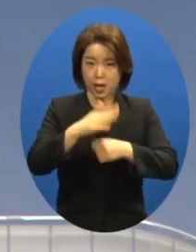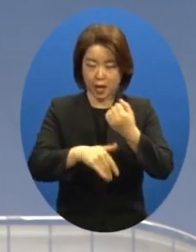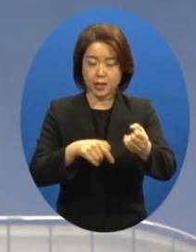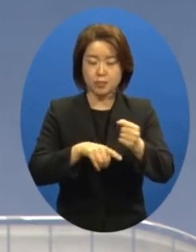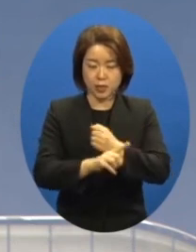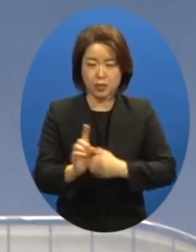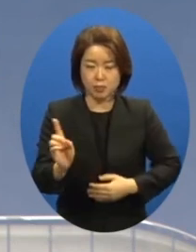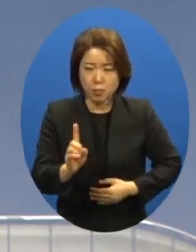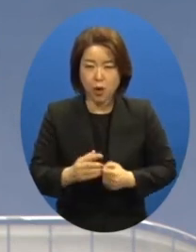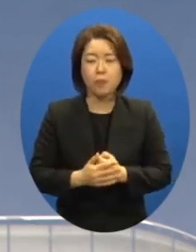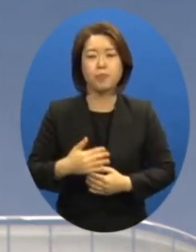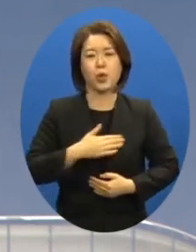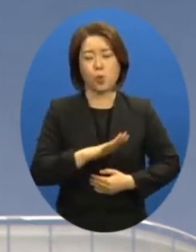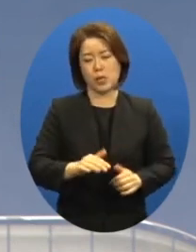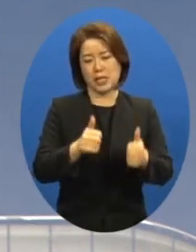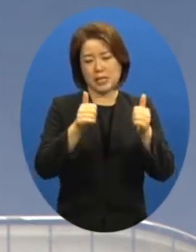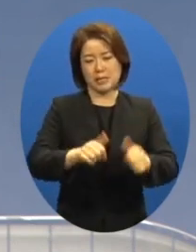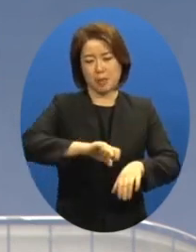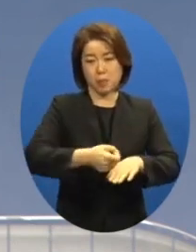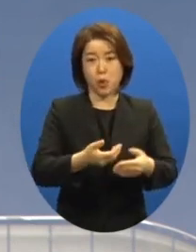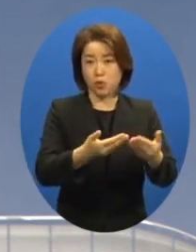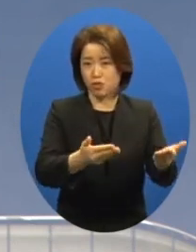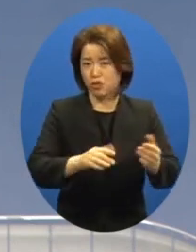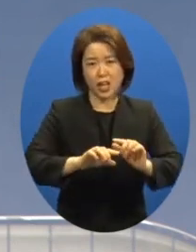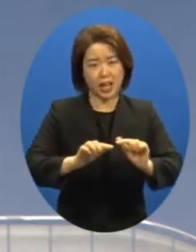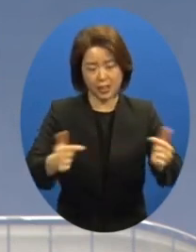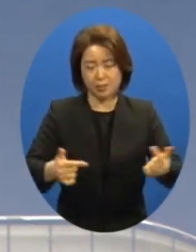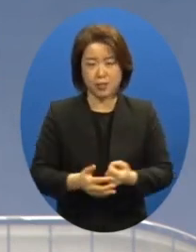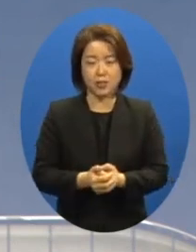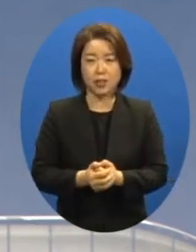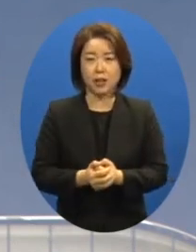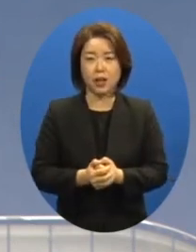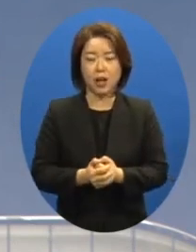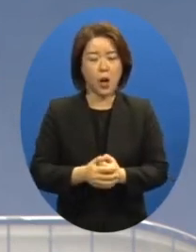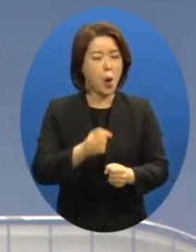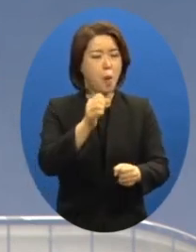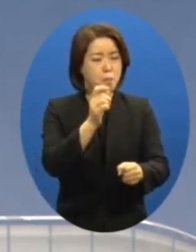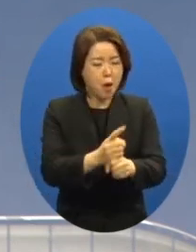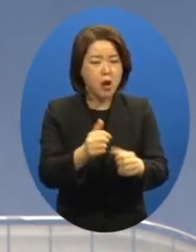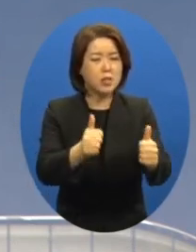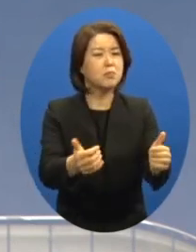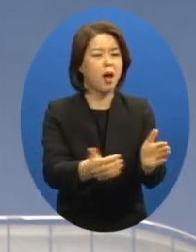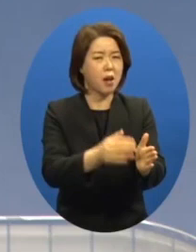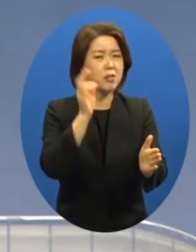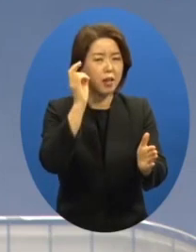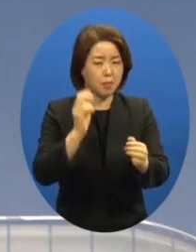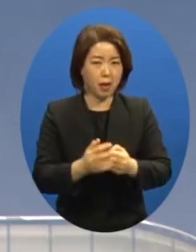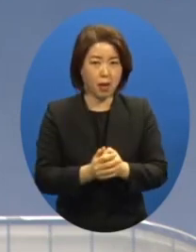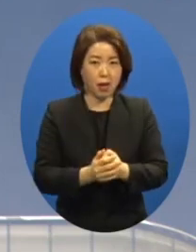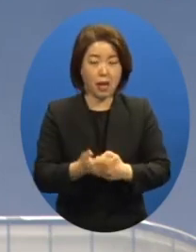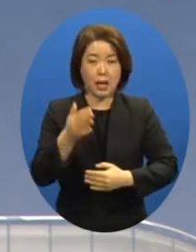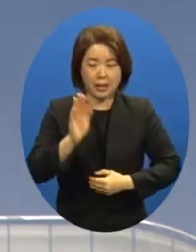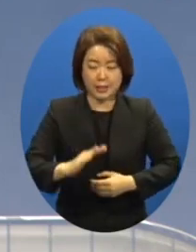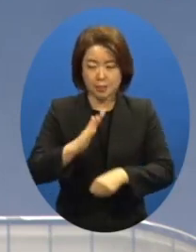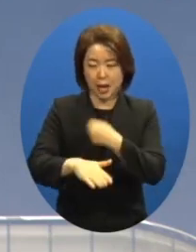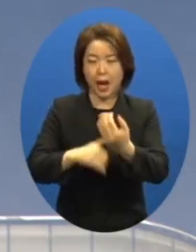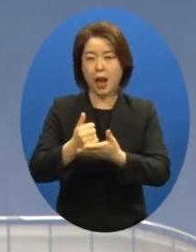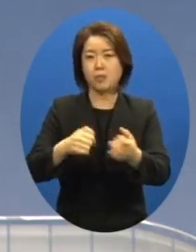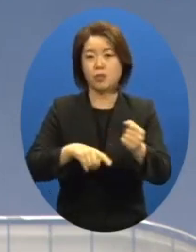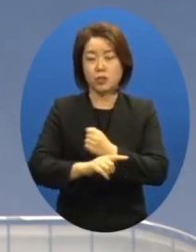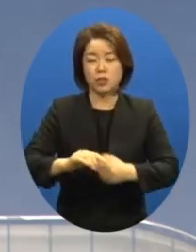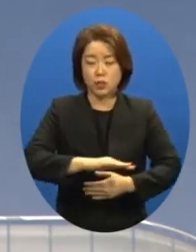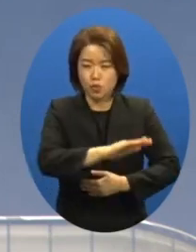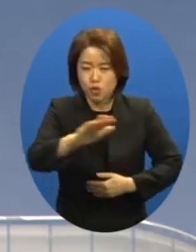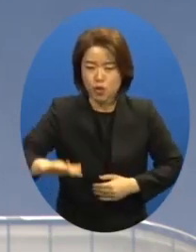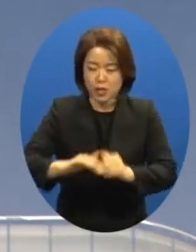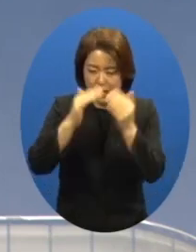우릴 심판하는 것이 아니었다는 겁니다 그러면 벌스 심판 하셨지요 하나님의 뜻은 우리가 다 회개하여